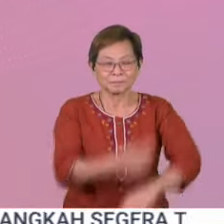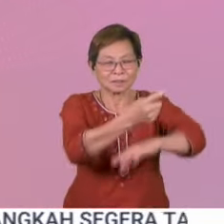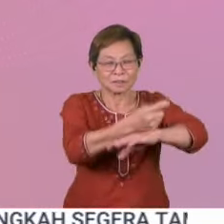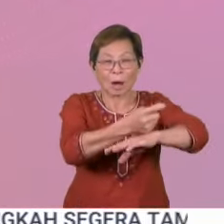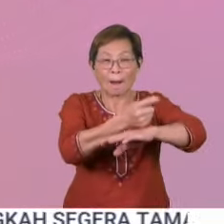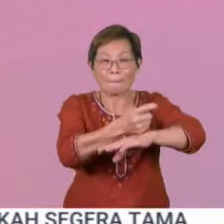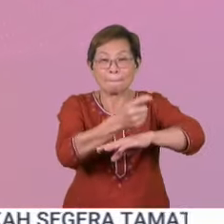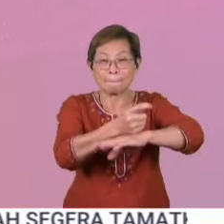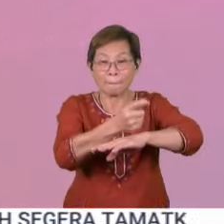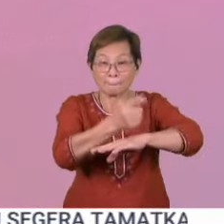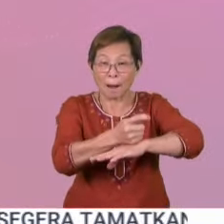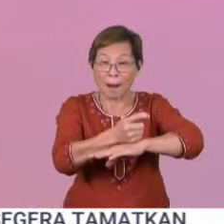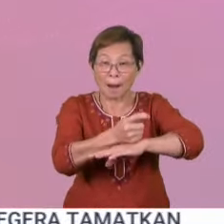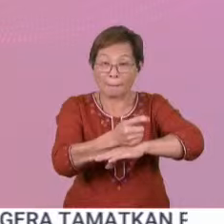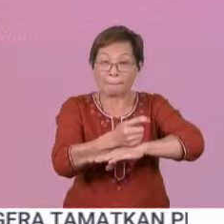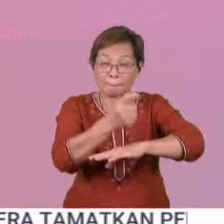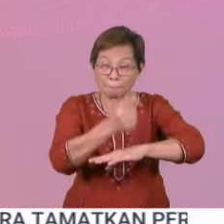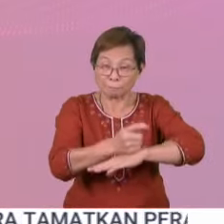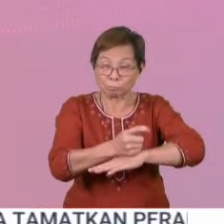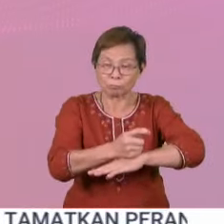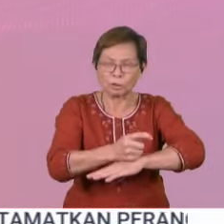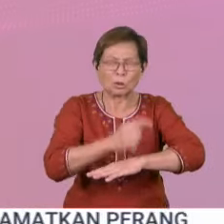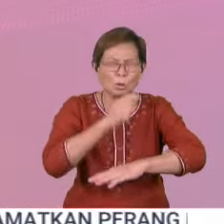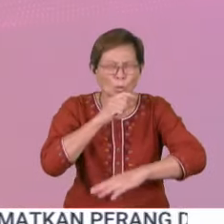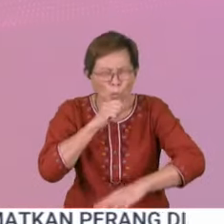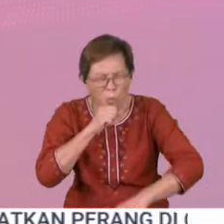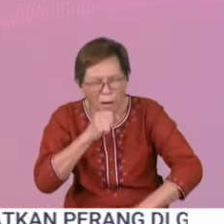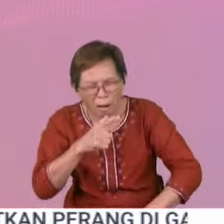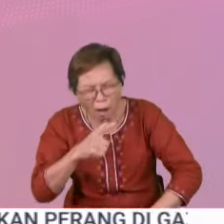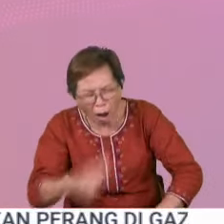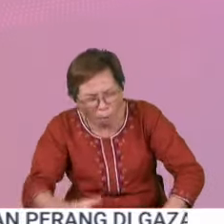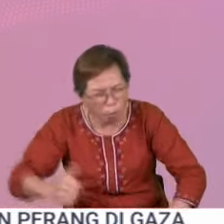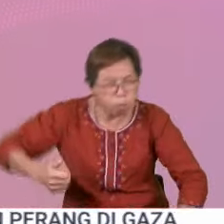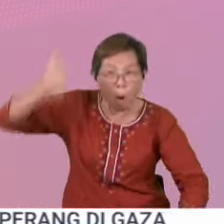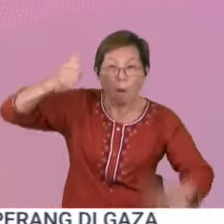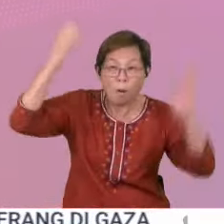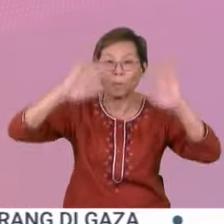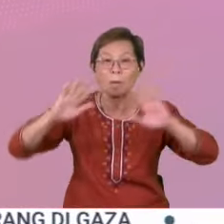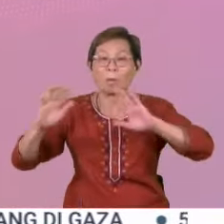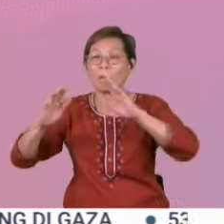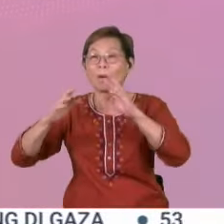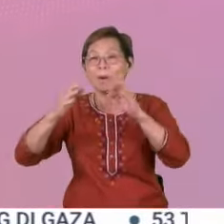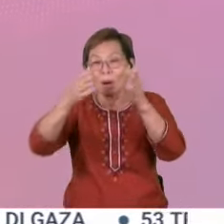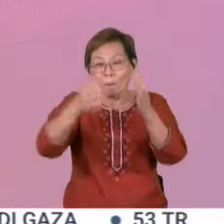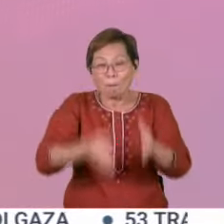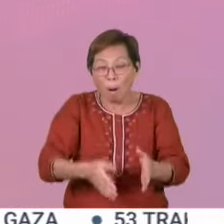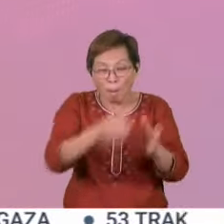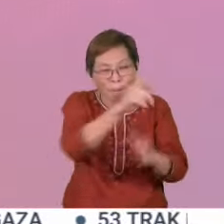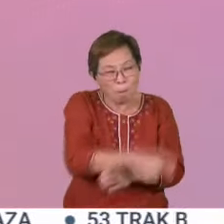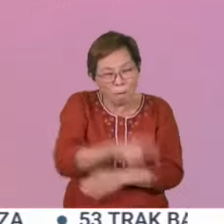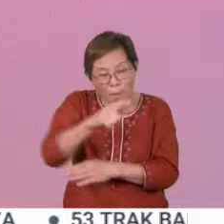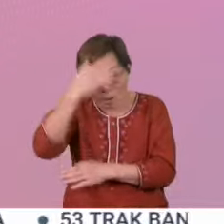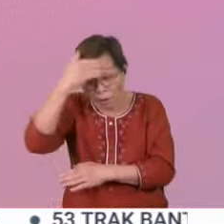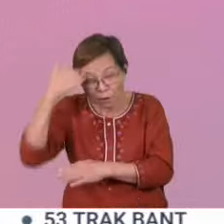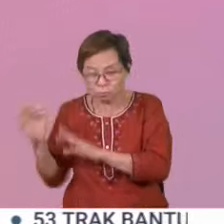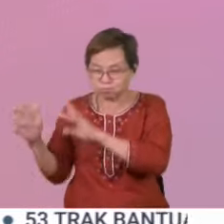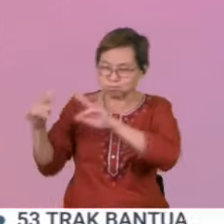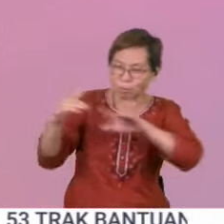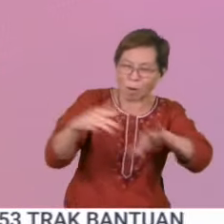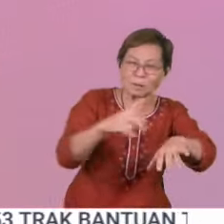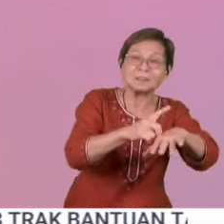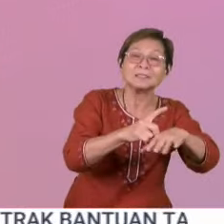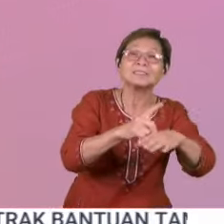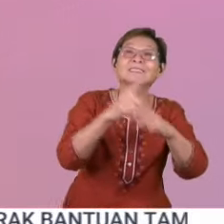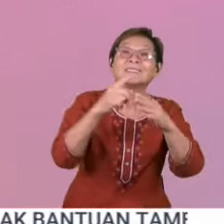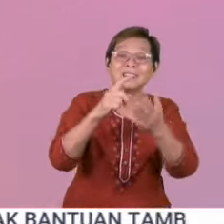Kuil Sri Bala Tanda Yutapani antara kuil tertua di Malaysia menjadi tumpuan penganut agama Hindu bagi sambutan Deepavali di Seremban.